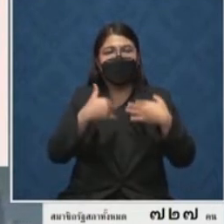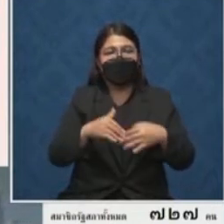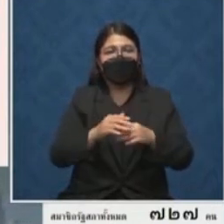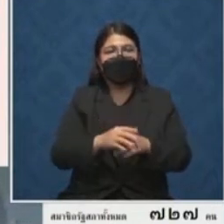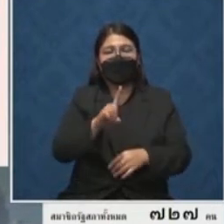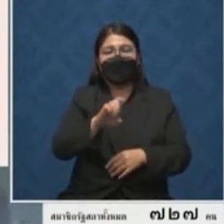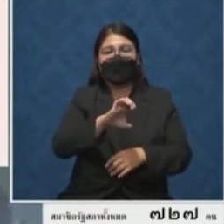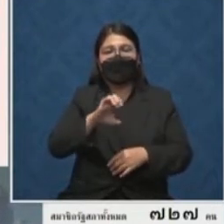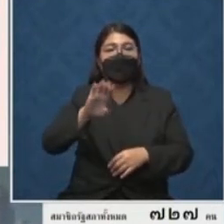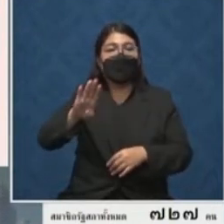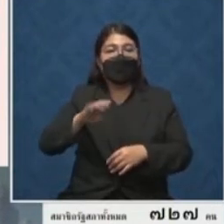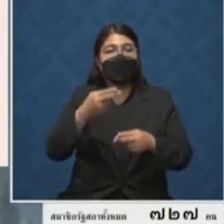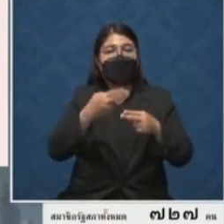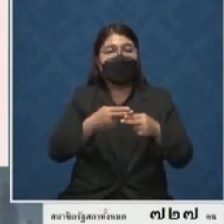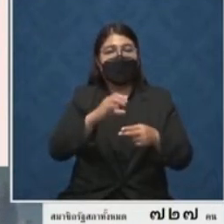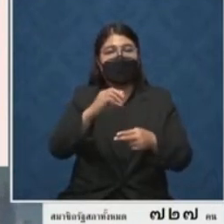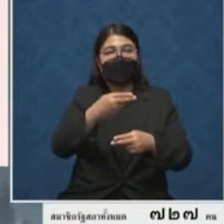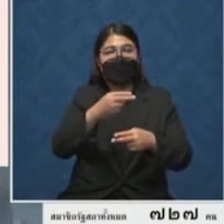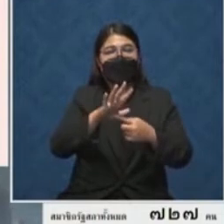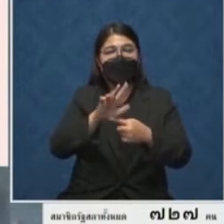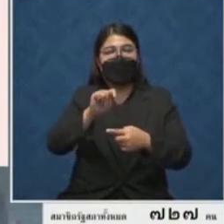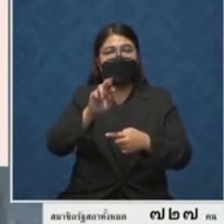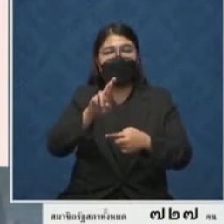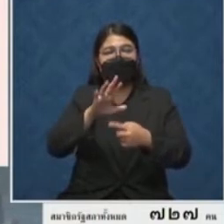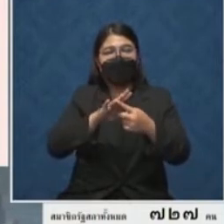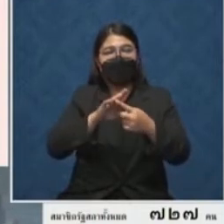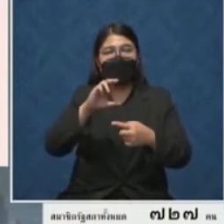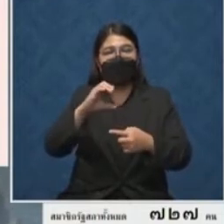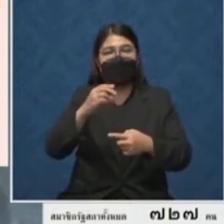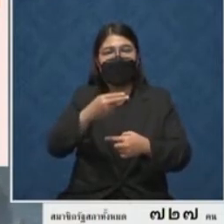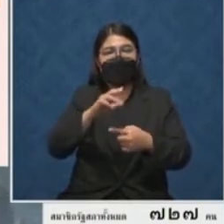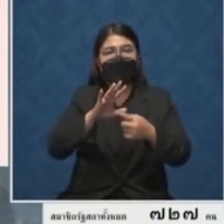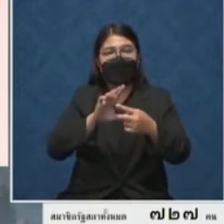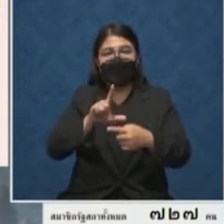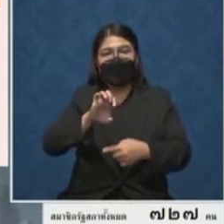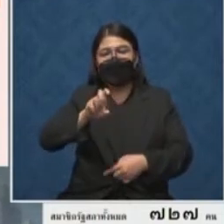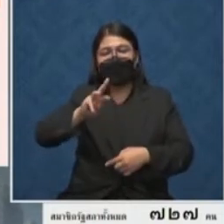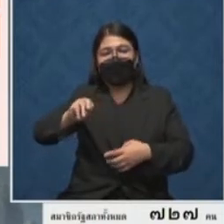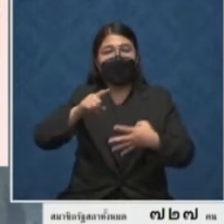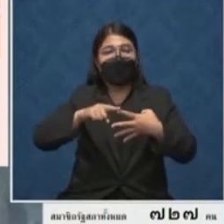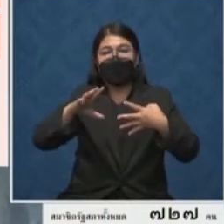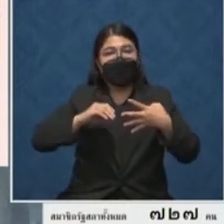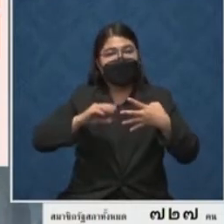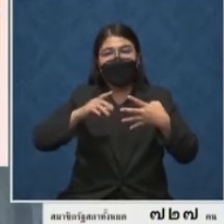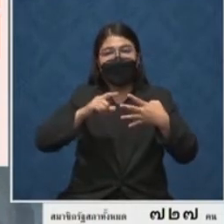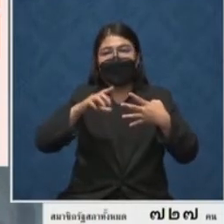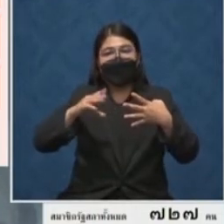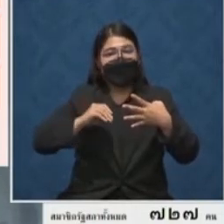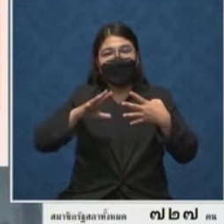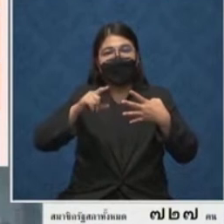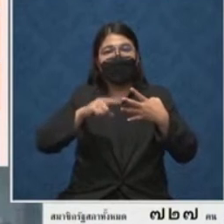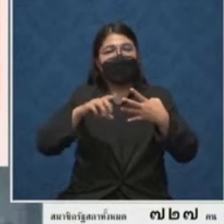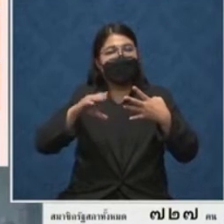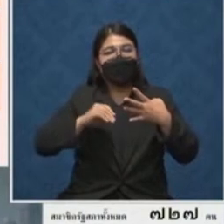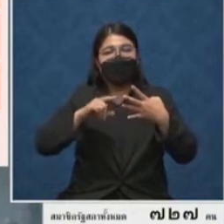104พลเอกฉัตรเฉลิมเฉลิมสุข 1ไม่รับหลักการ2ไม่รับหลักการ3ไม่รับหลักการ